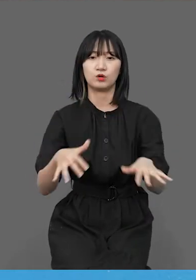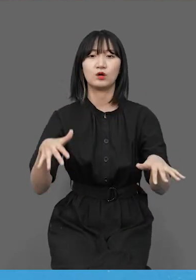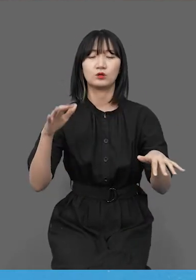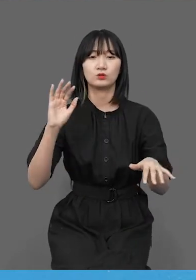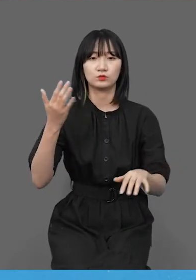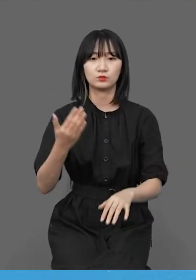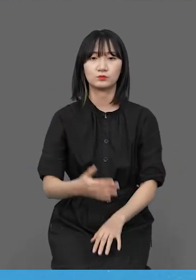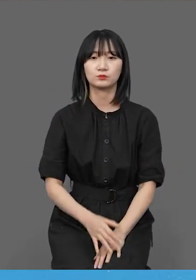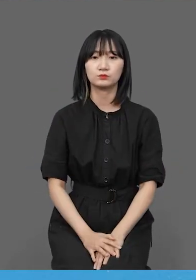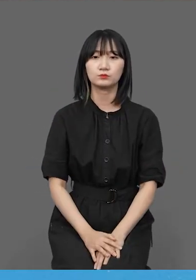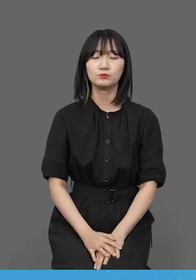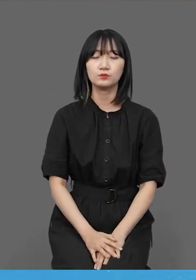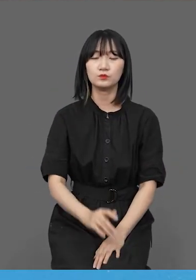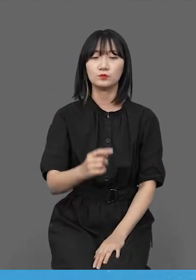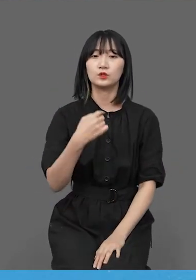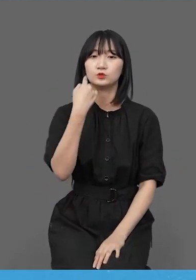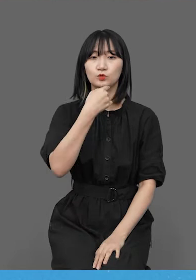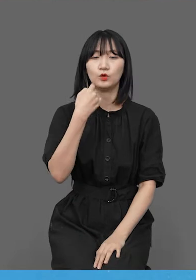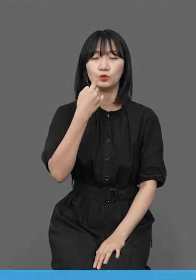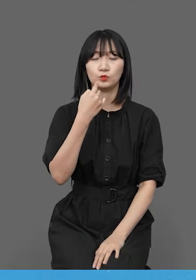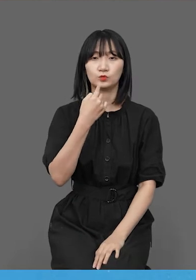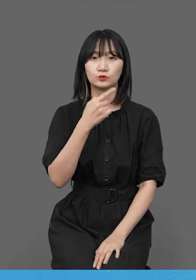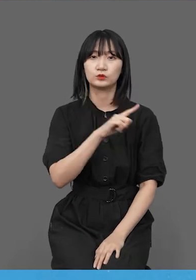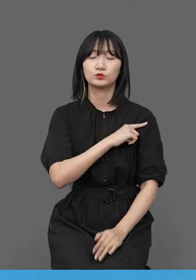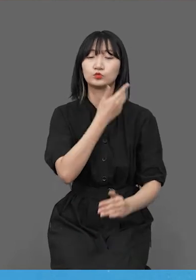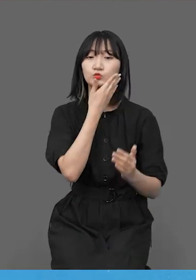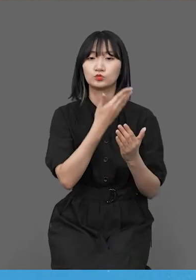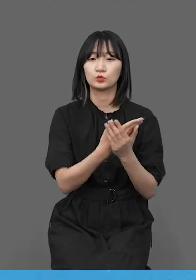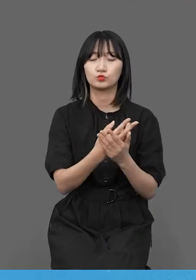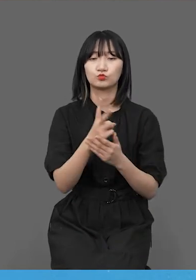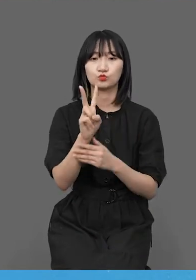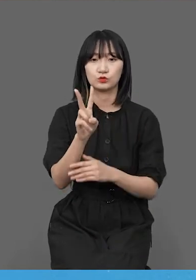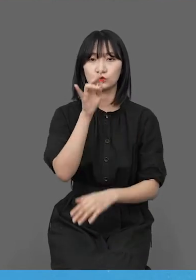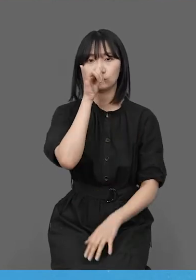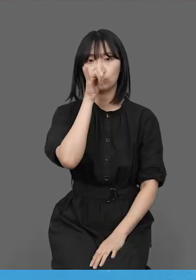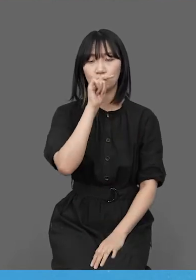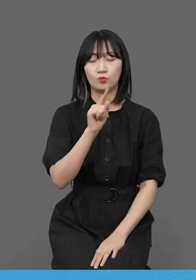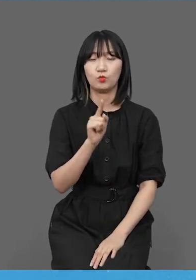이론입니다. 진화론에서 가장 중요한 이론 2가지